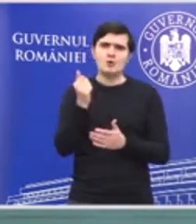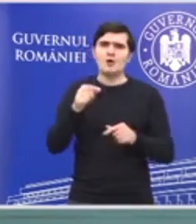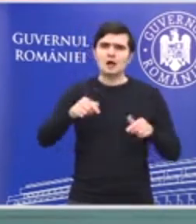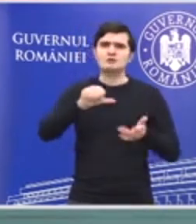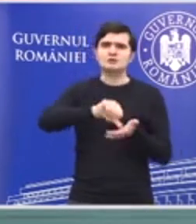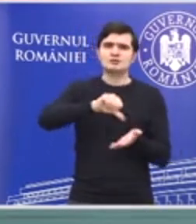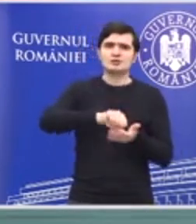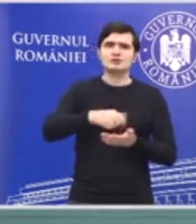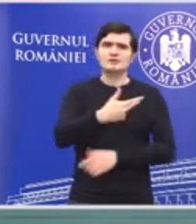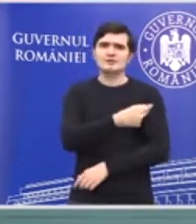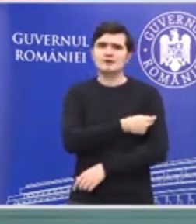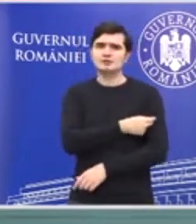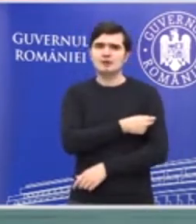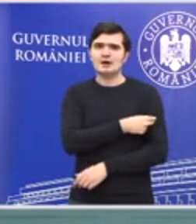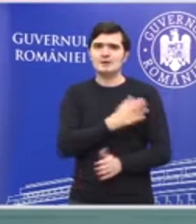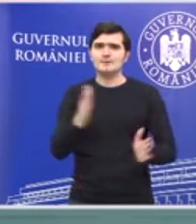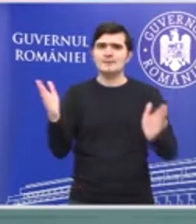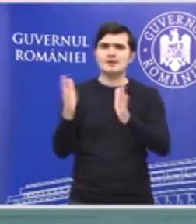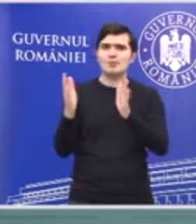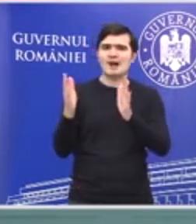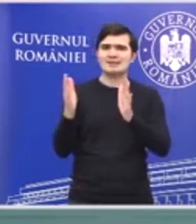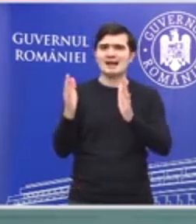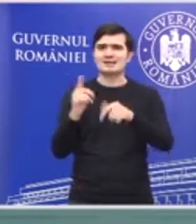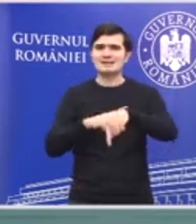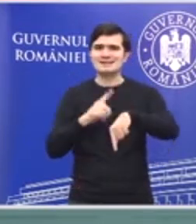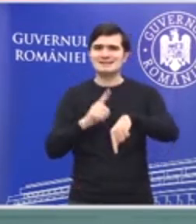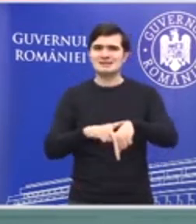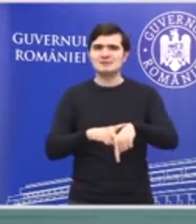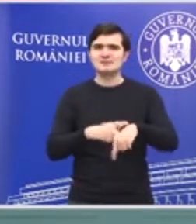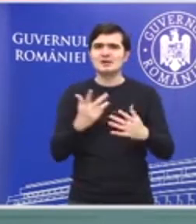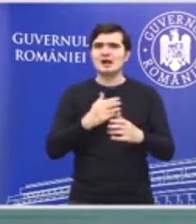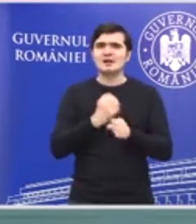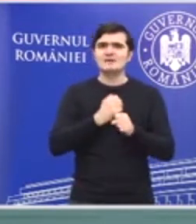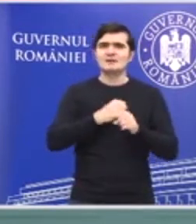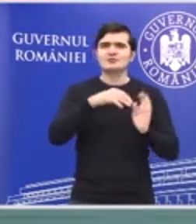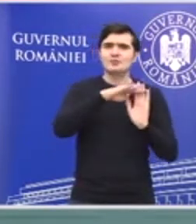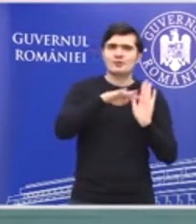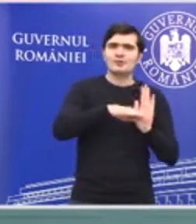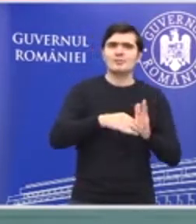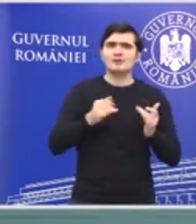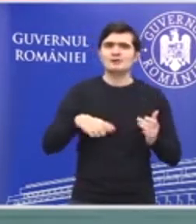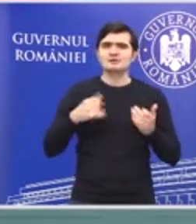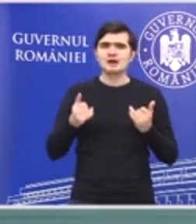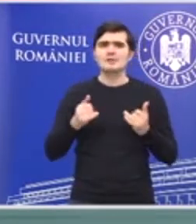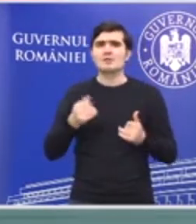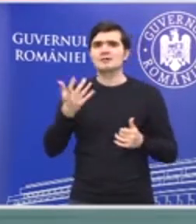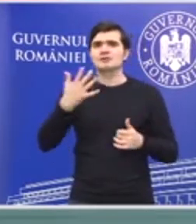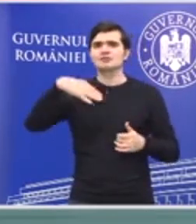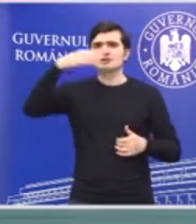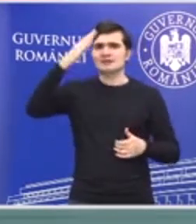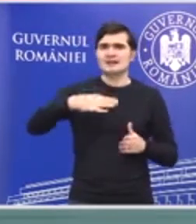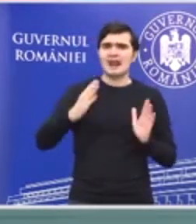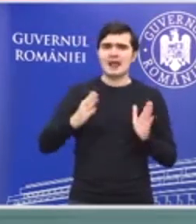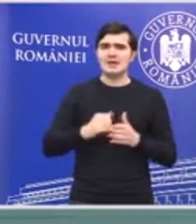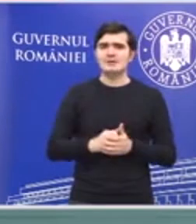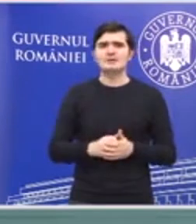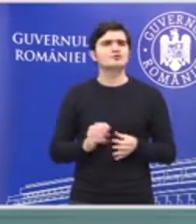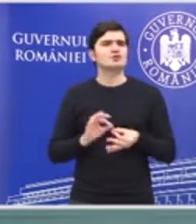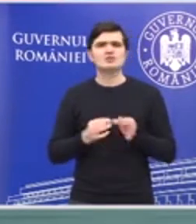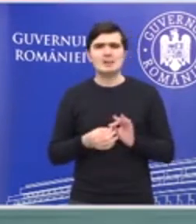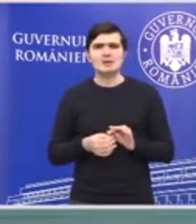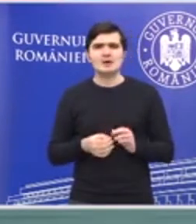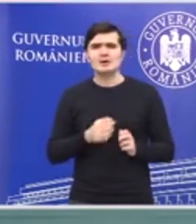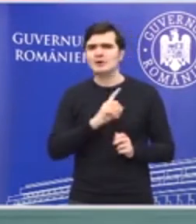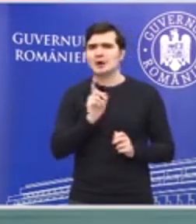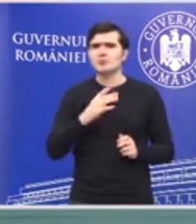de vaccinare, fereastra, intervalul de timp pe care se fac programări este la acest moment, cred că, de 5 zile. Practic, nu